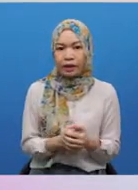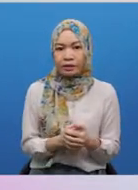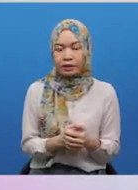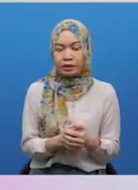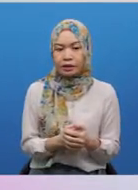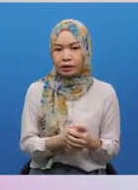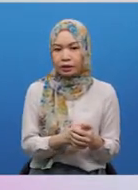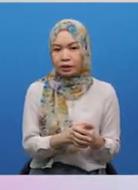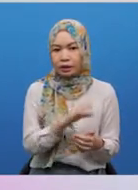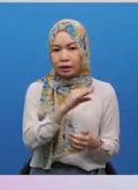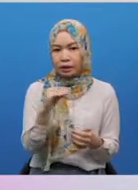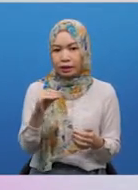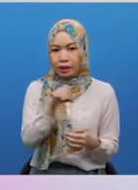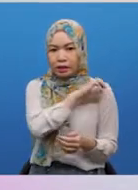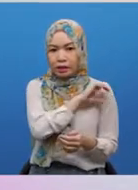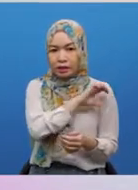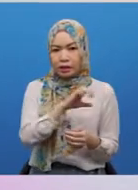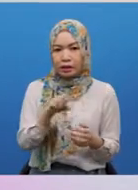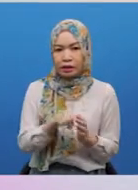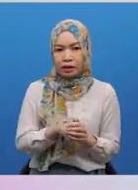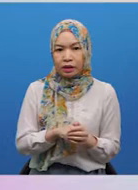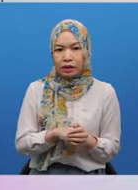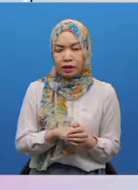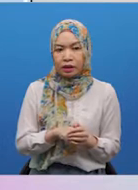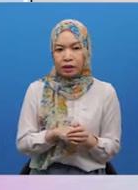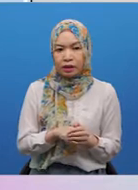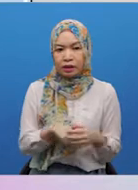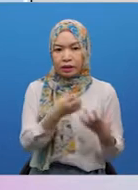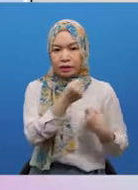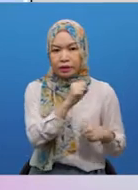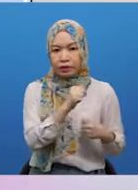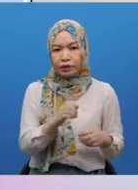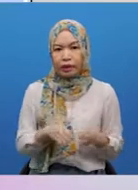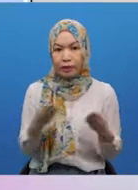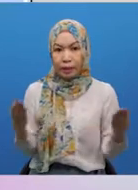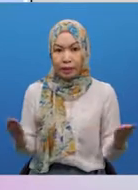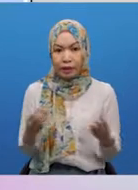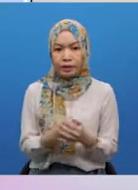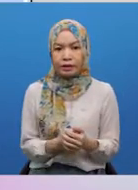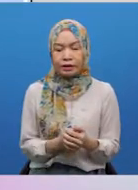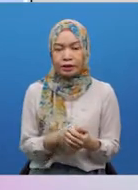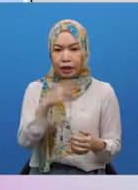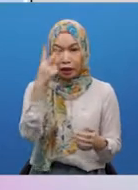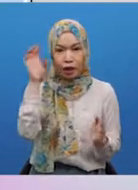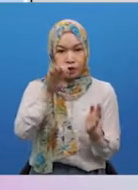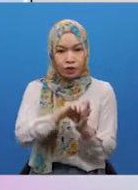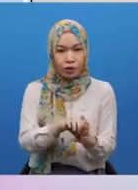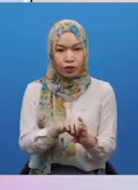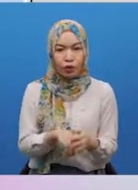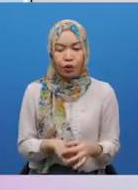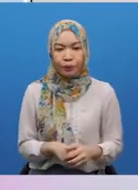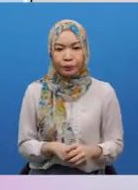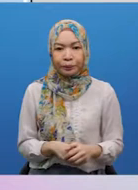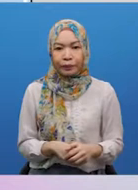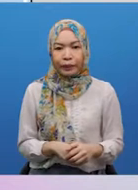yang disediakan. Satu contoh telah diberikan, iaitu penggunaan sapaan, gelaran